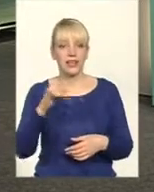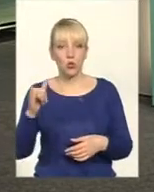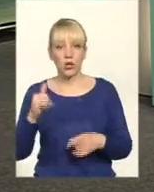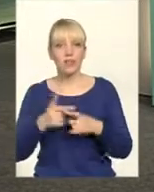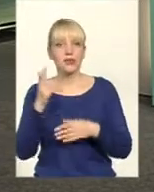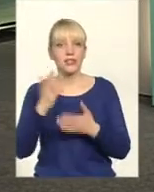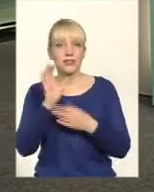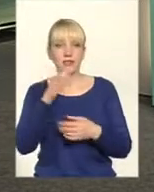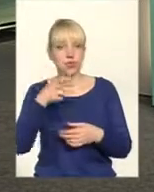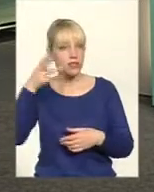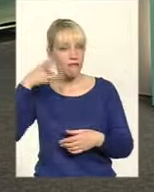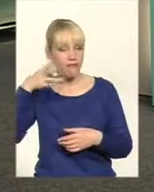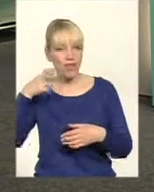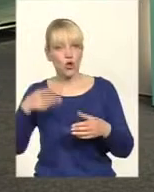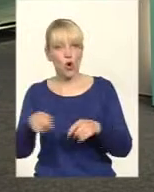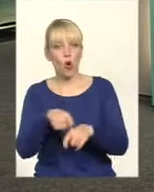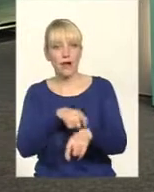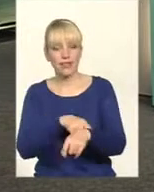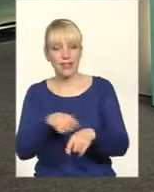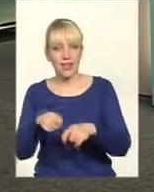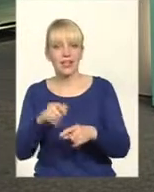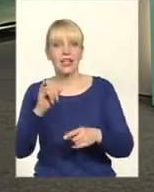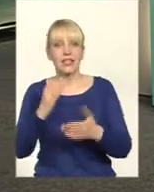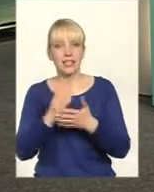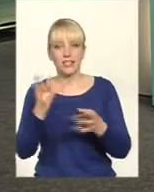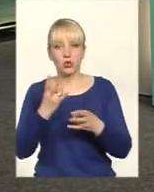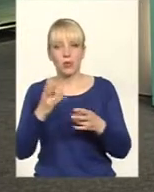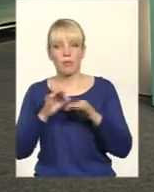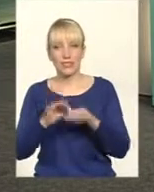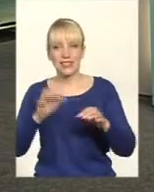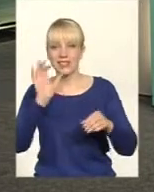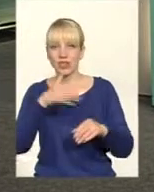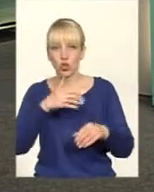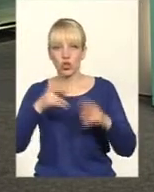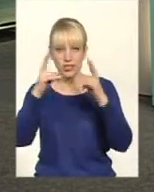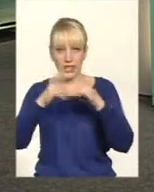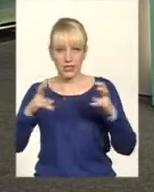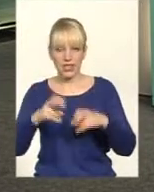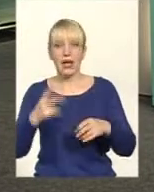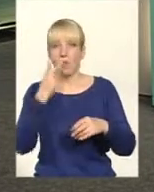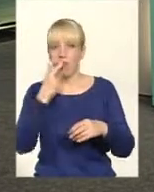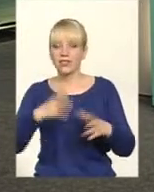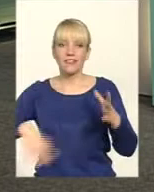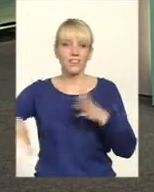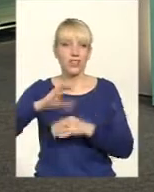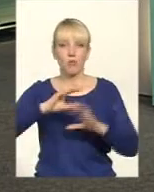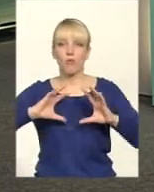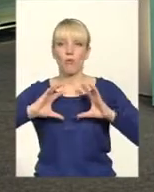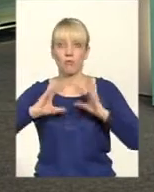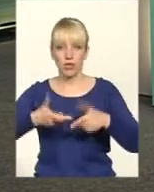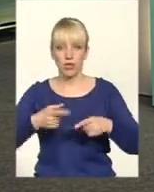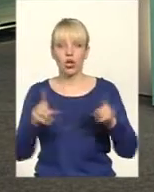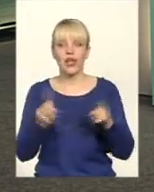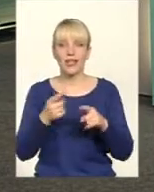серьезный видеоматериал, и должно провестись очень серьезное расследование. Мы должны это расследование показать всему миру, да. Потому что